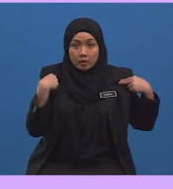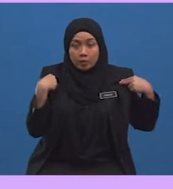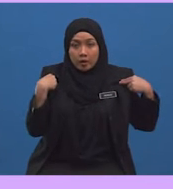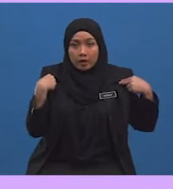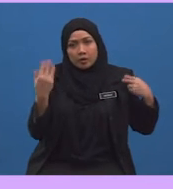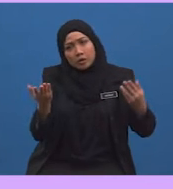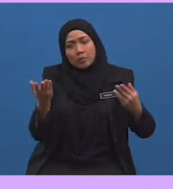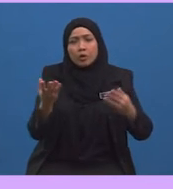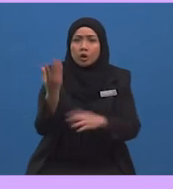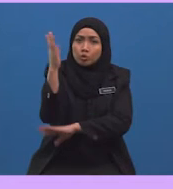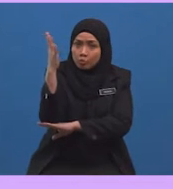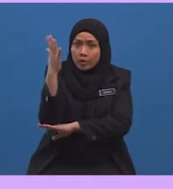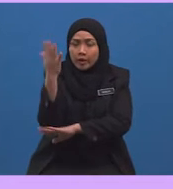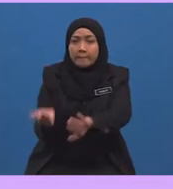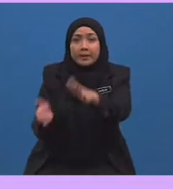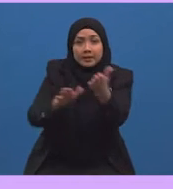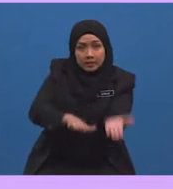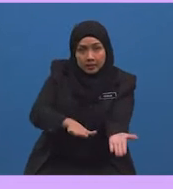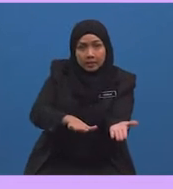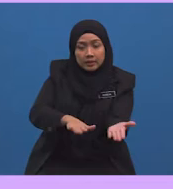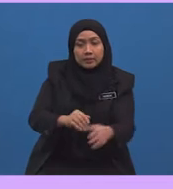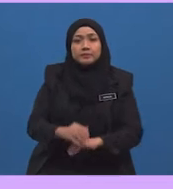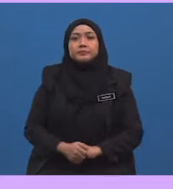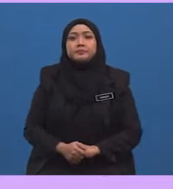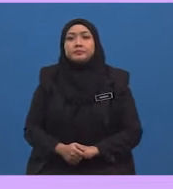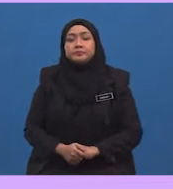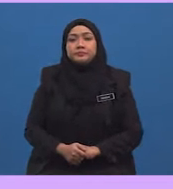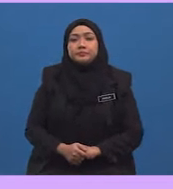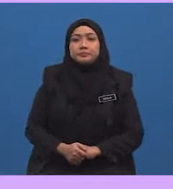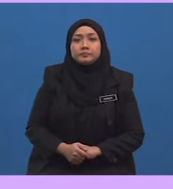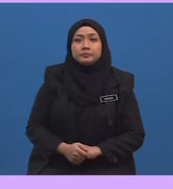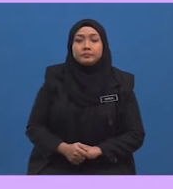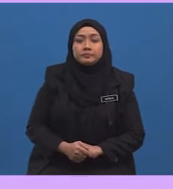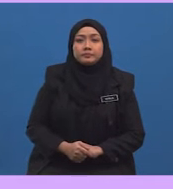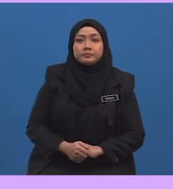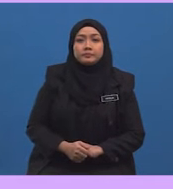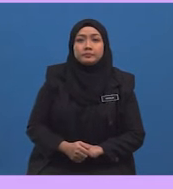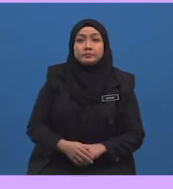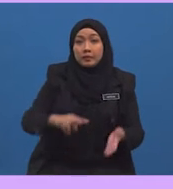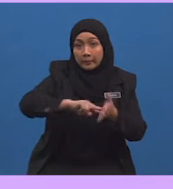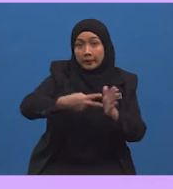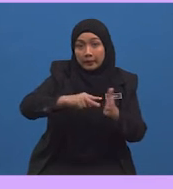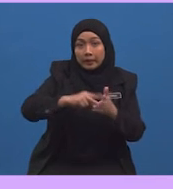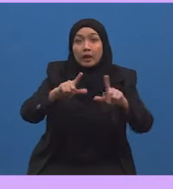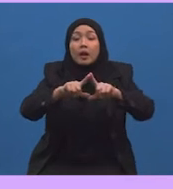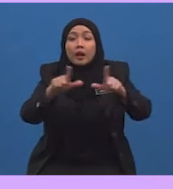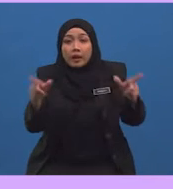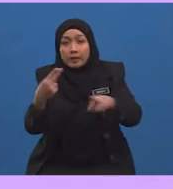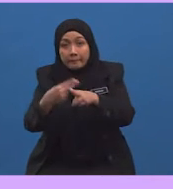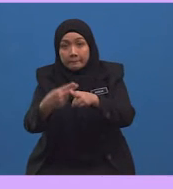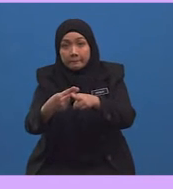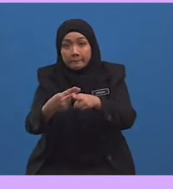lebih ringkas atau nutrien. Hubungan ini dikenali sebagai saprofitisme.